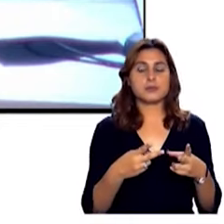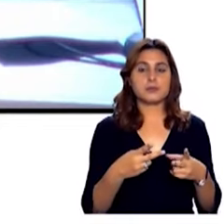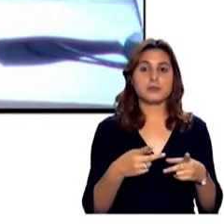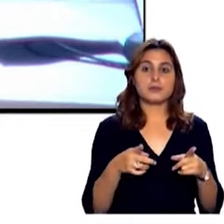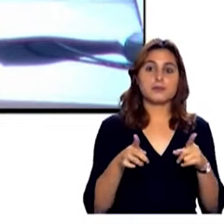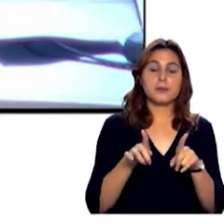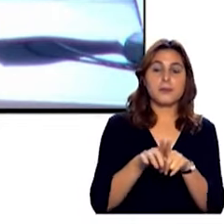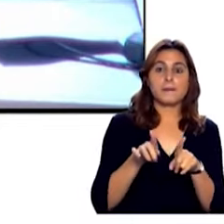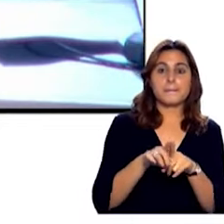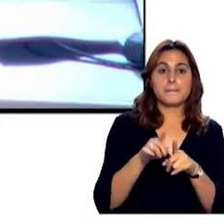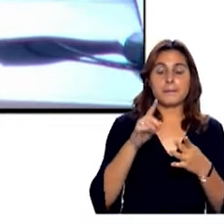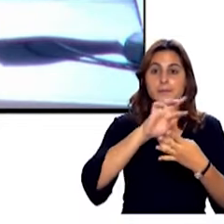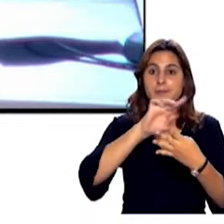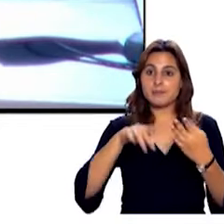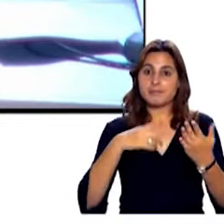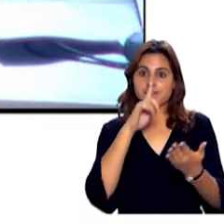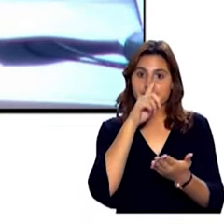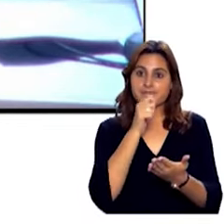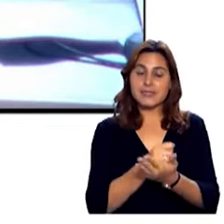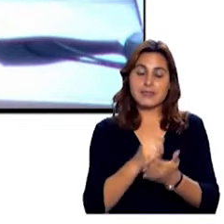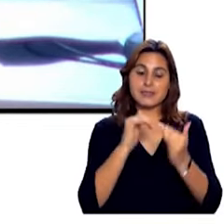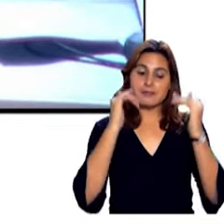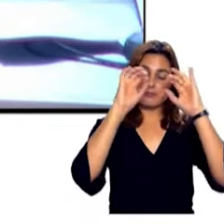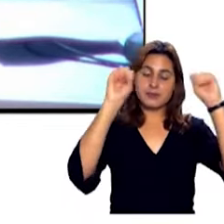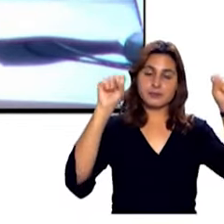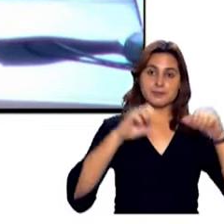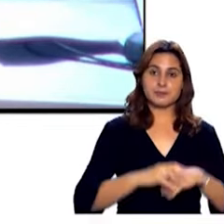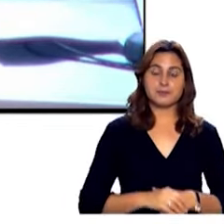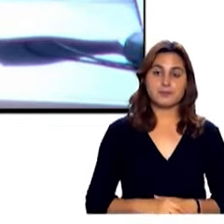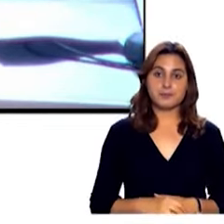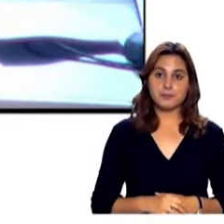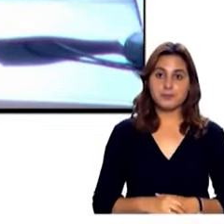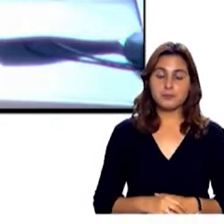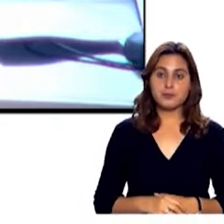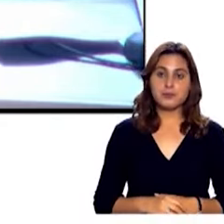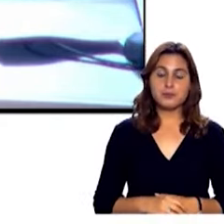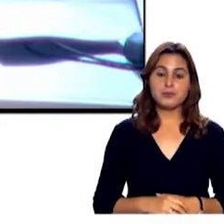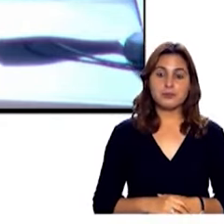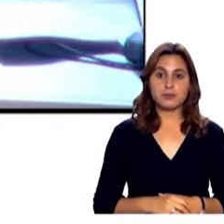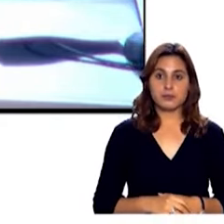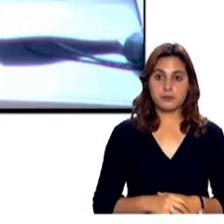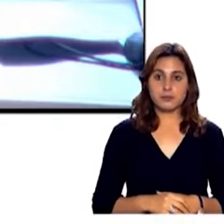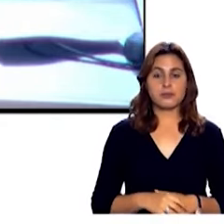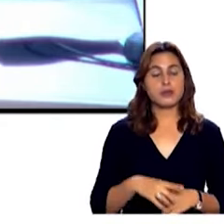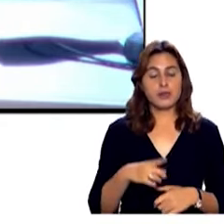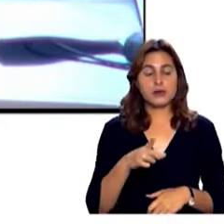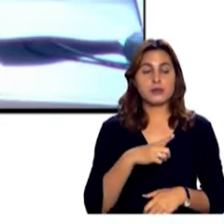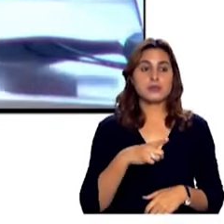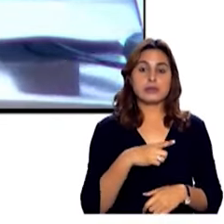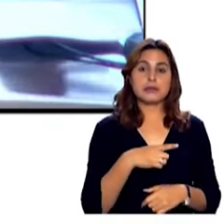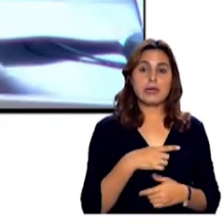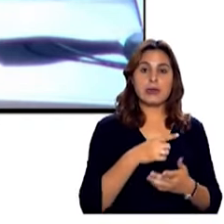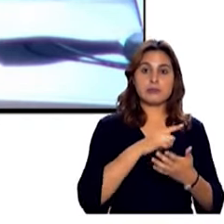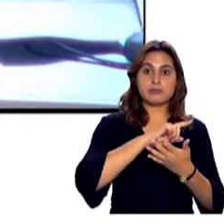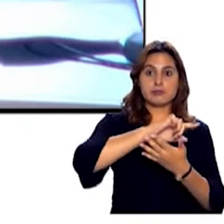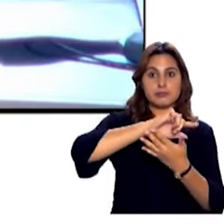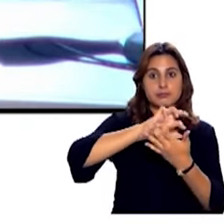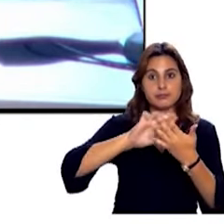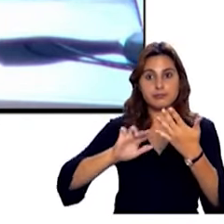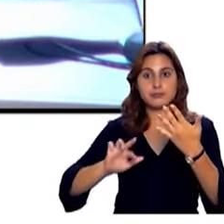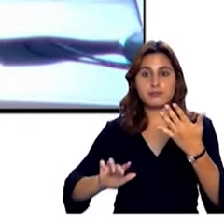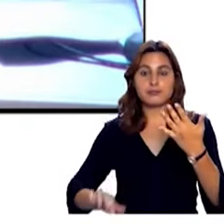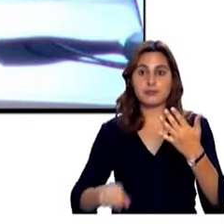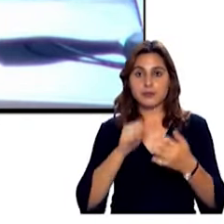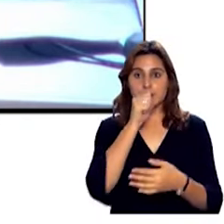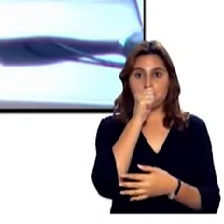sauf que Il Y A tellement d'arrêt de la cour de cassation que TRS souvent Il est Possible de trouver un arrêt qui DIT une chose ET un